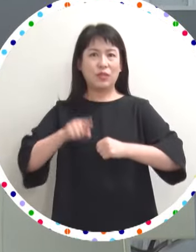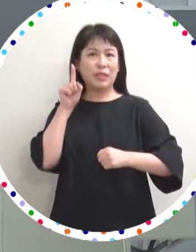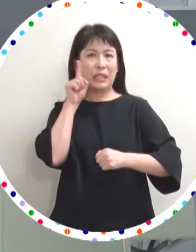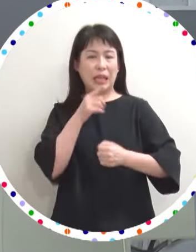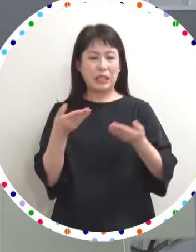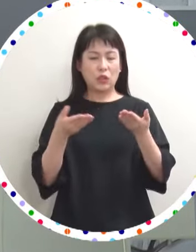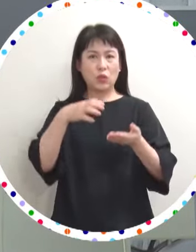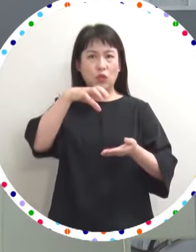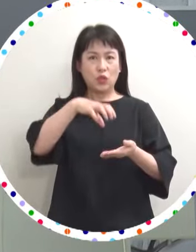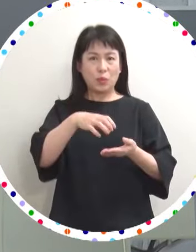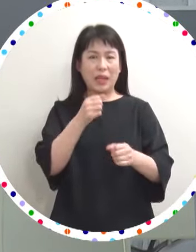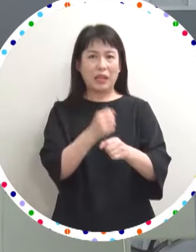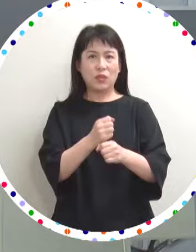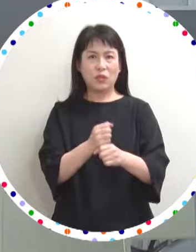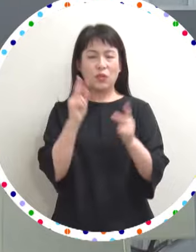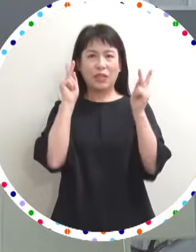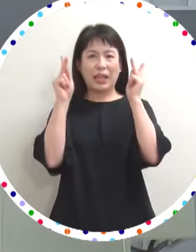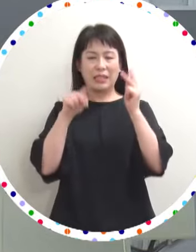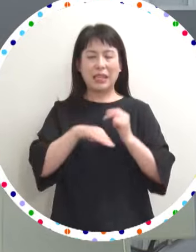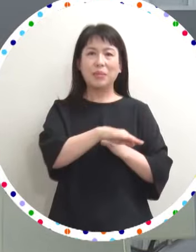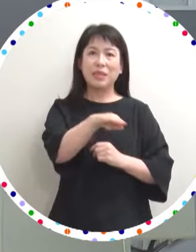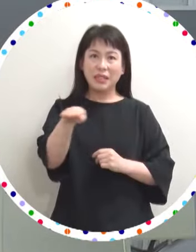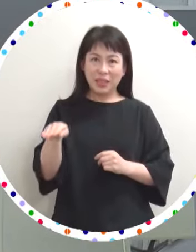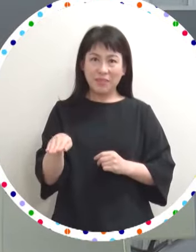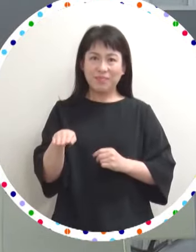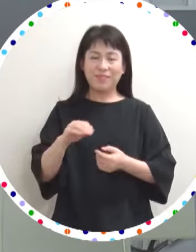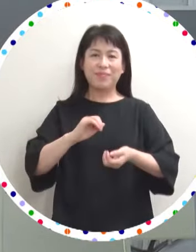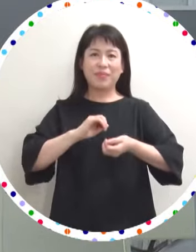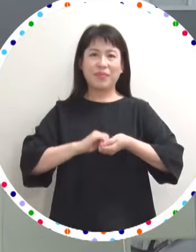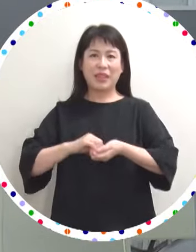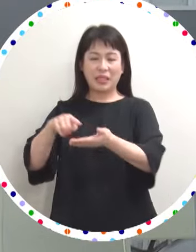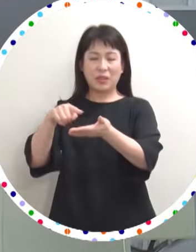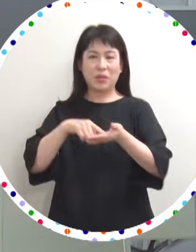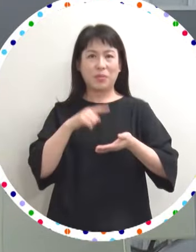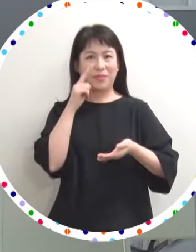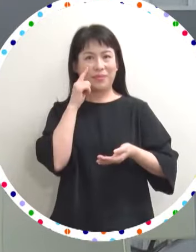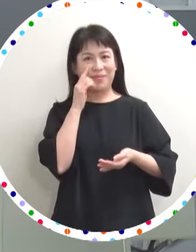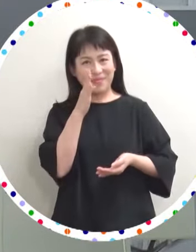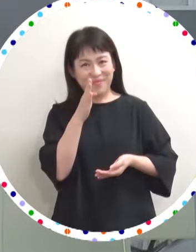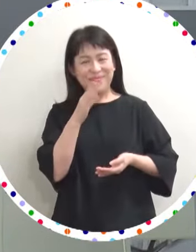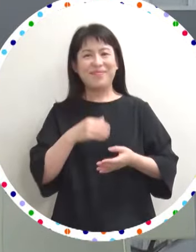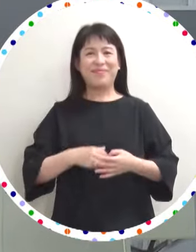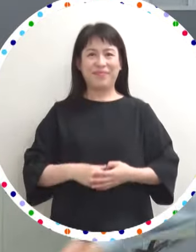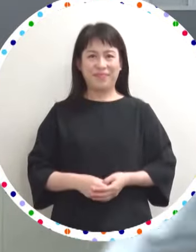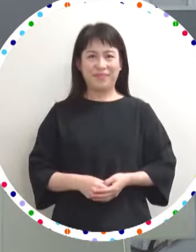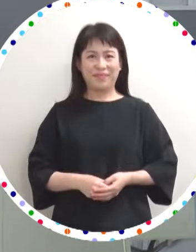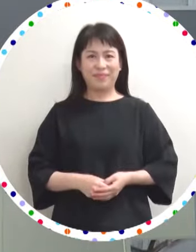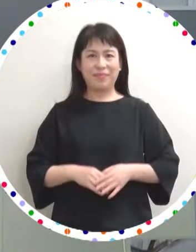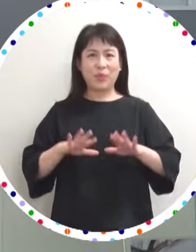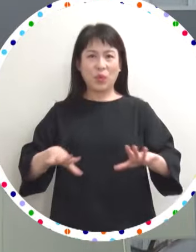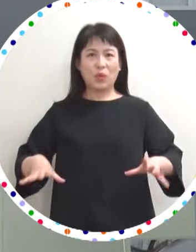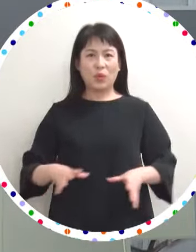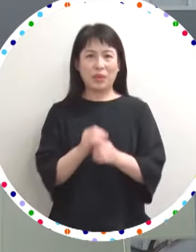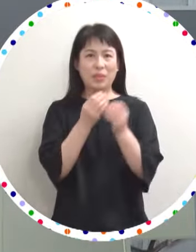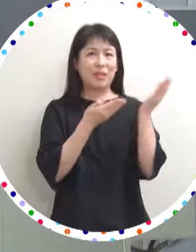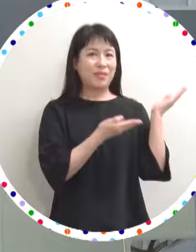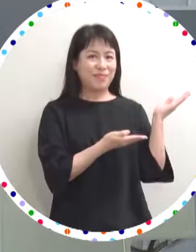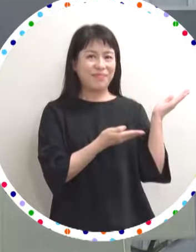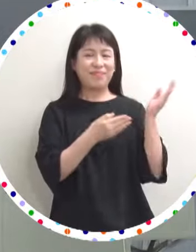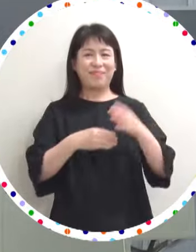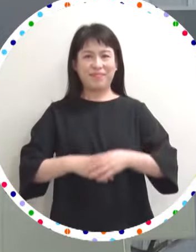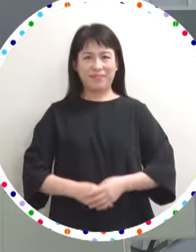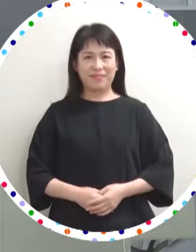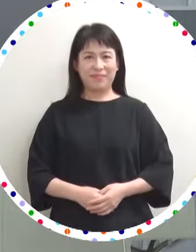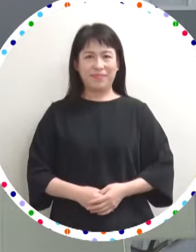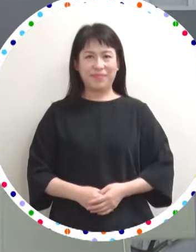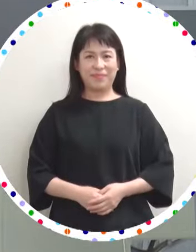職場づくりを積極的に行っている企業の皆さん、ぜひ応募してみてくださいね。さあ、今回のフリーペーパーは